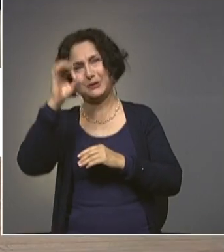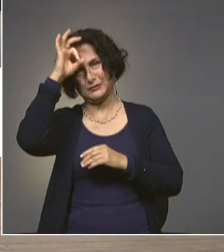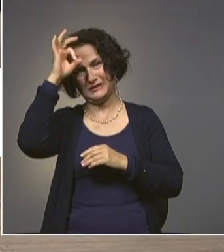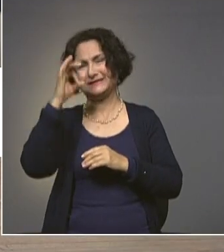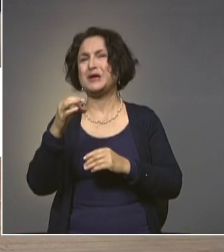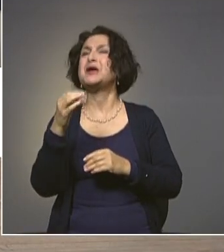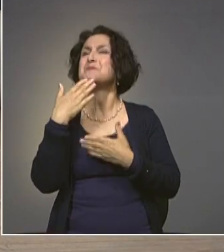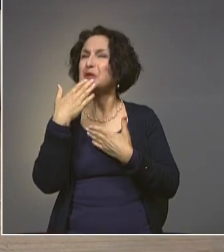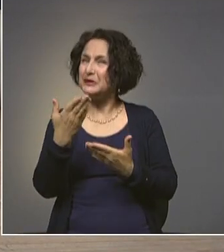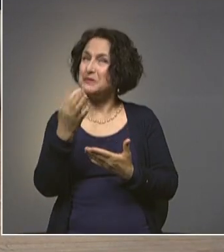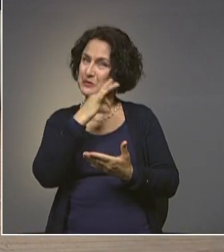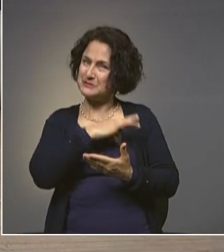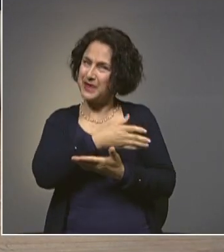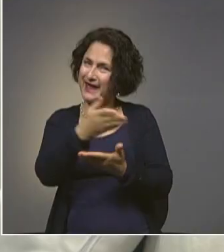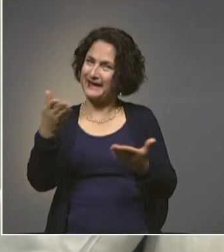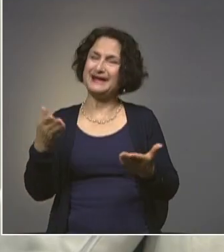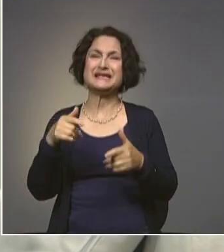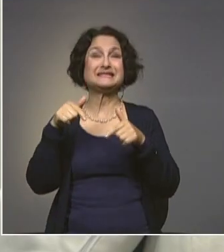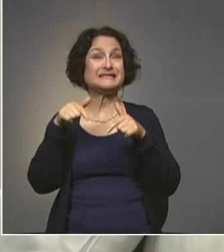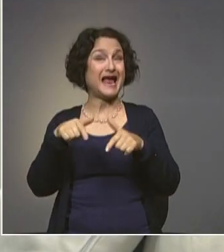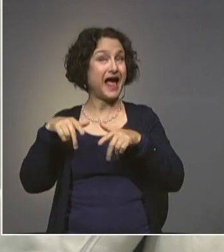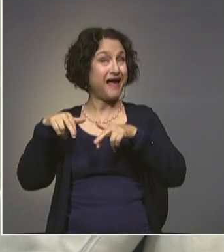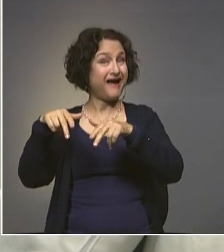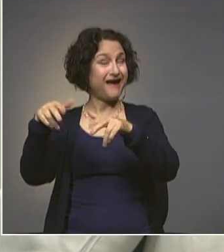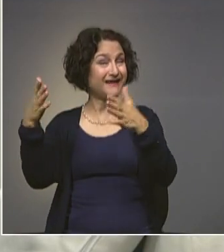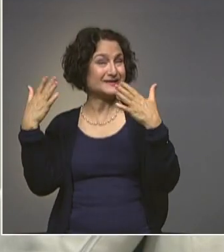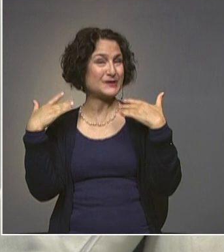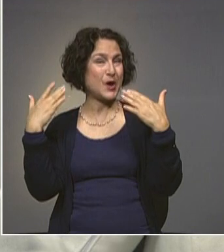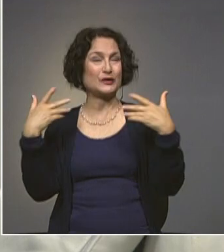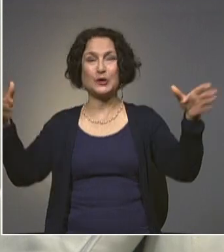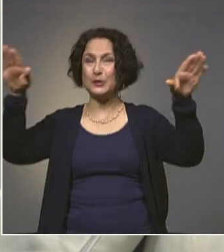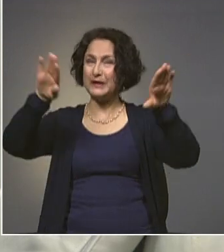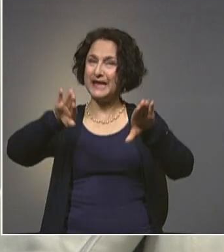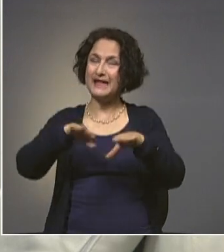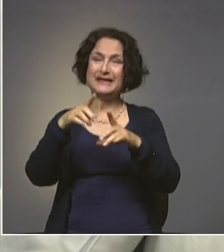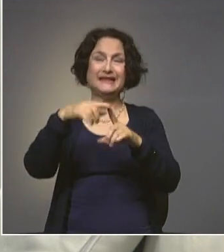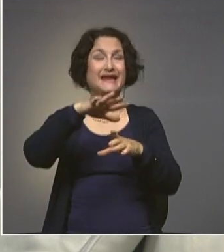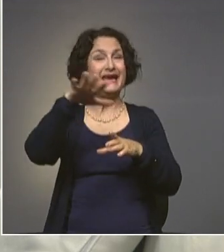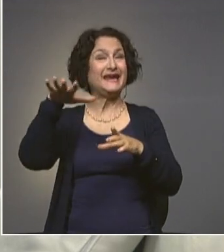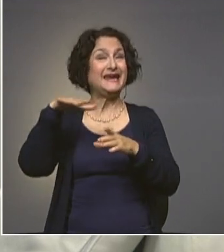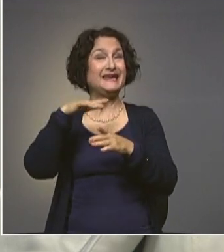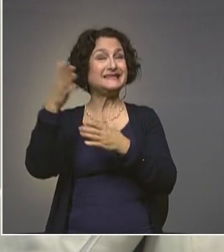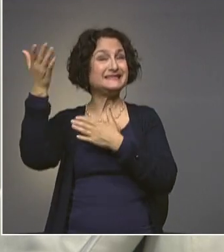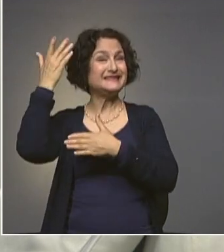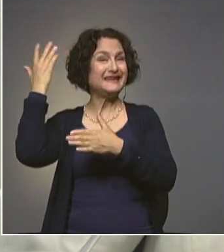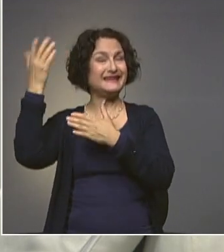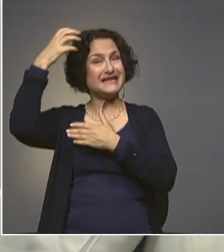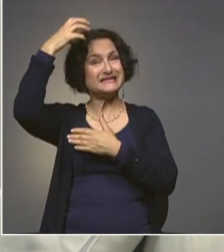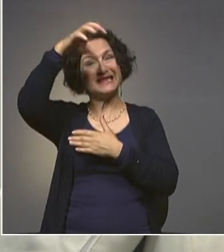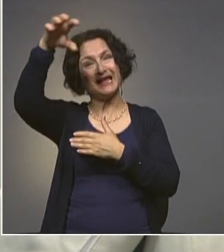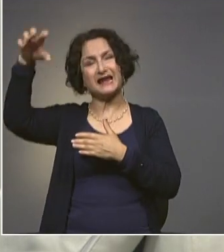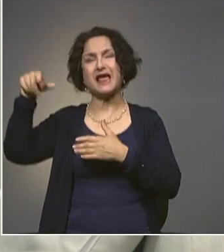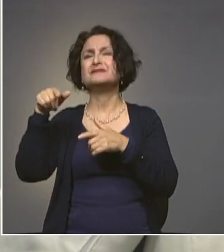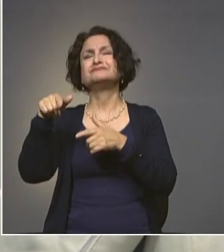успех. Благодаря ни. А сега предстои разходка из долината на тракийските царе. Там по подобие на долината на египетските фараони са